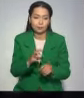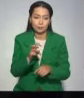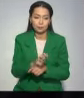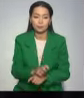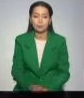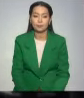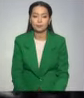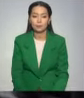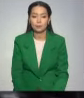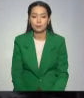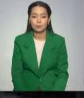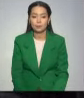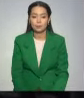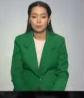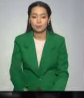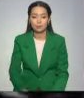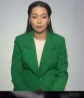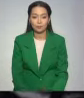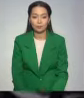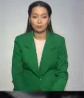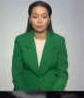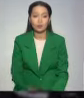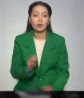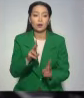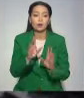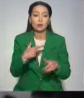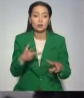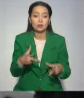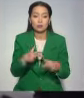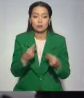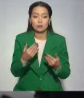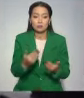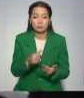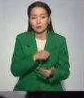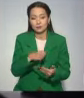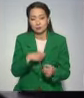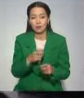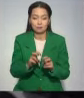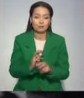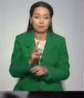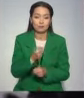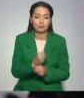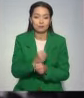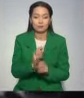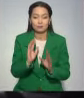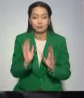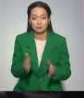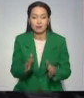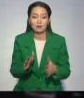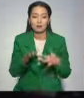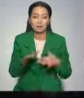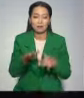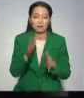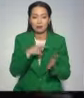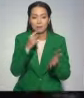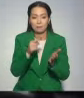меня пытается как буду звать кого звать орать буду я не